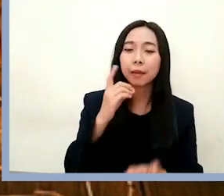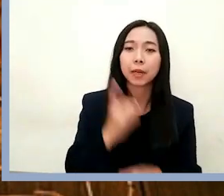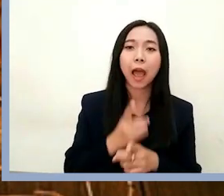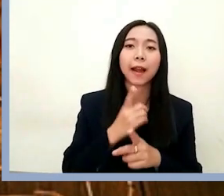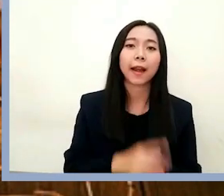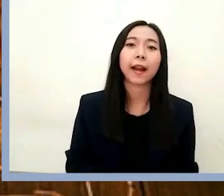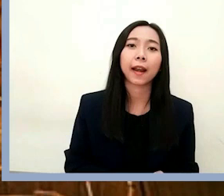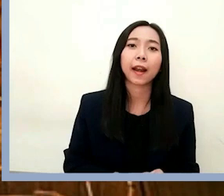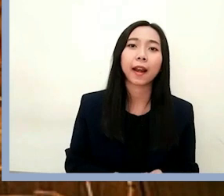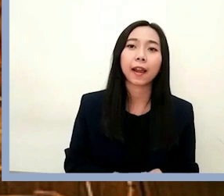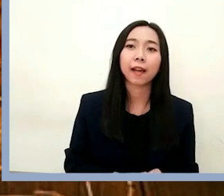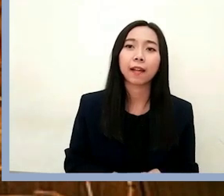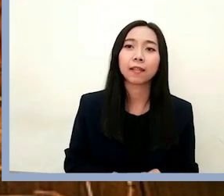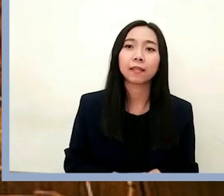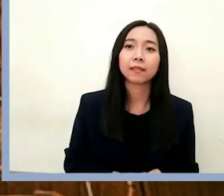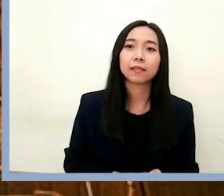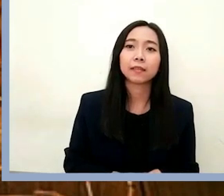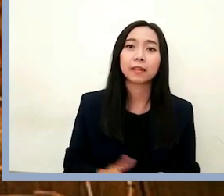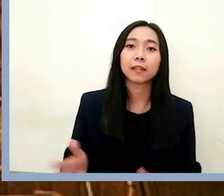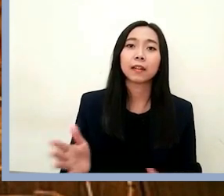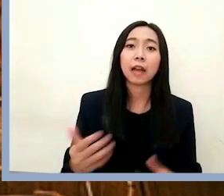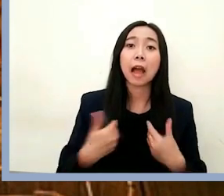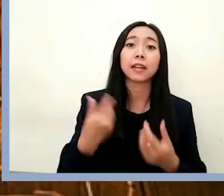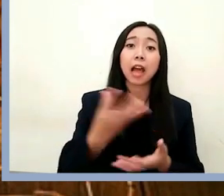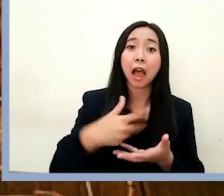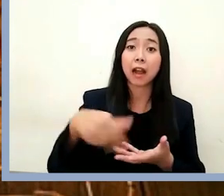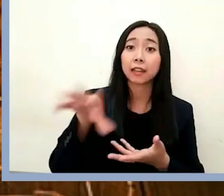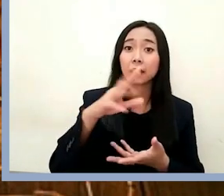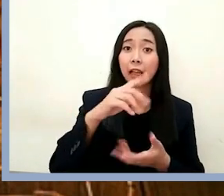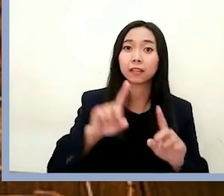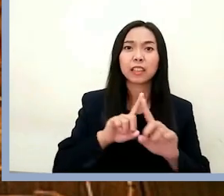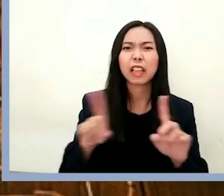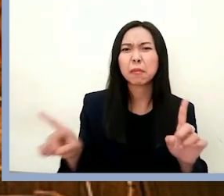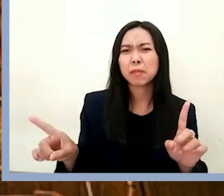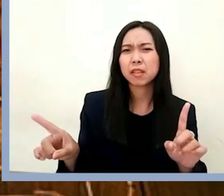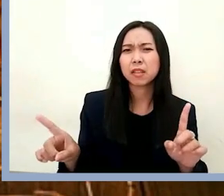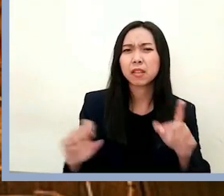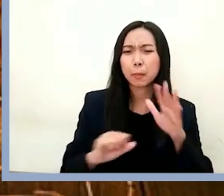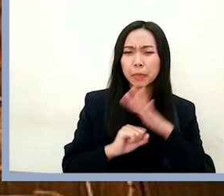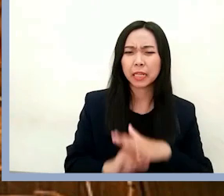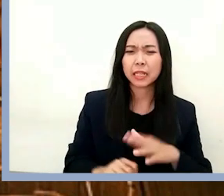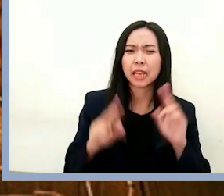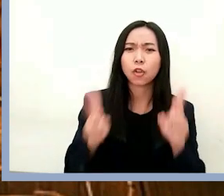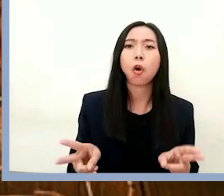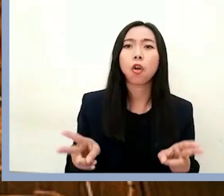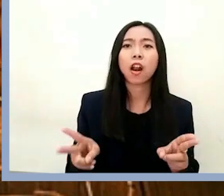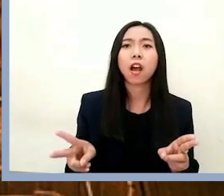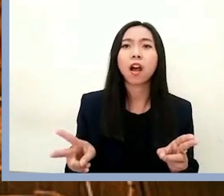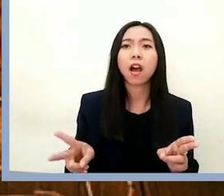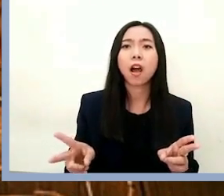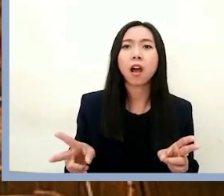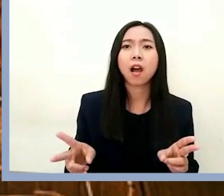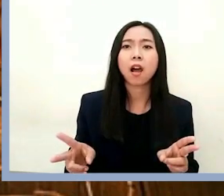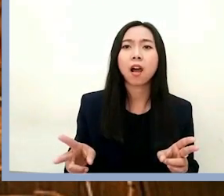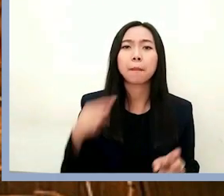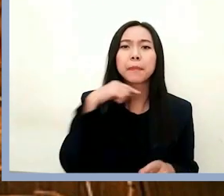Apa artinya kita menjadi kaya raya saudara-saudara tetapi hasil dari tindakan memeras mengeksploitasi dan